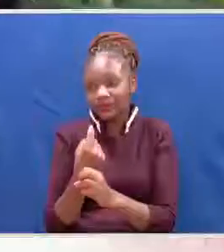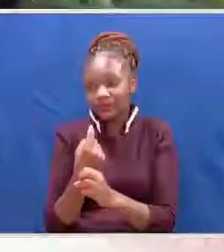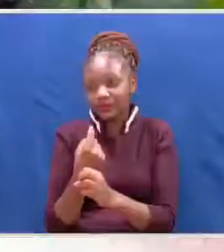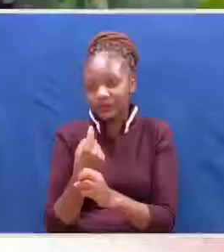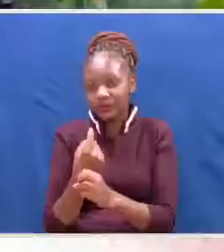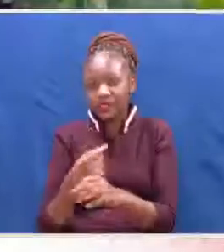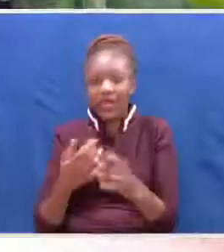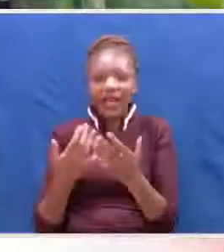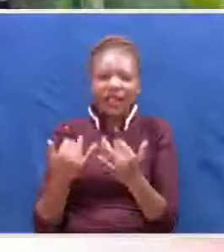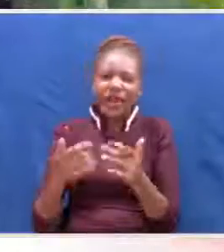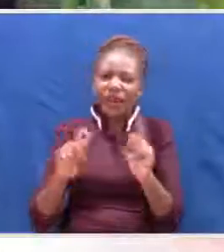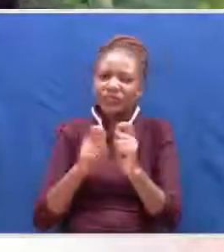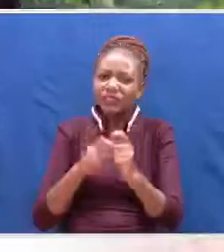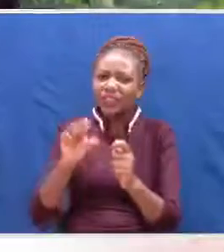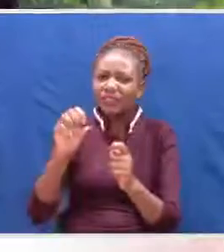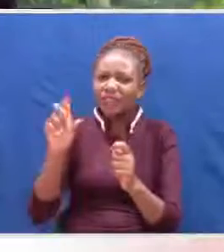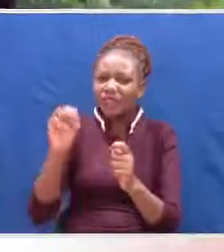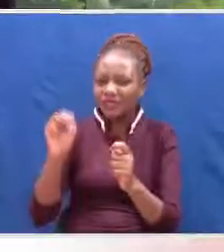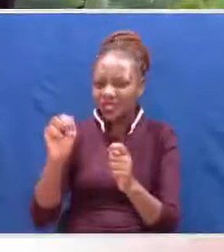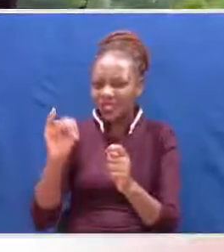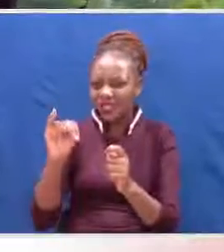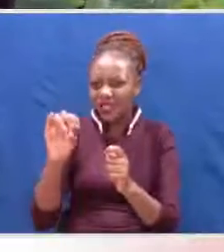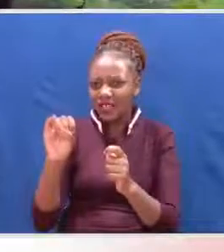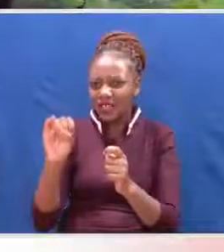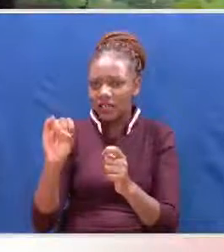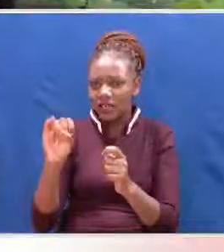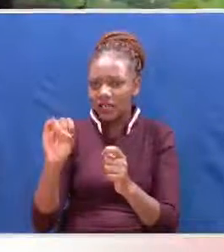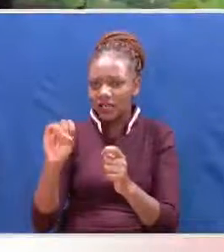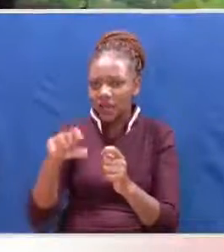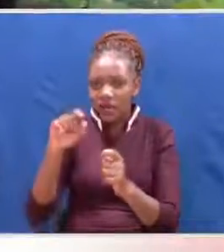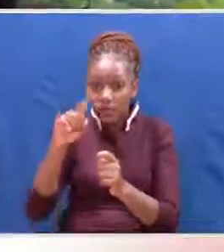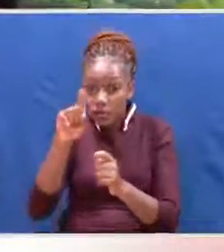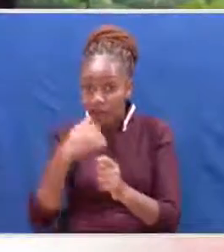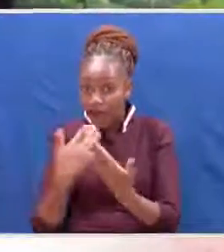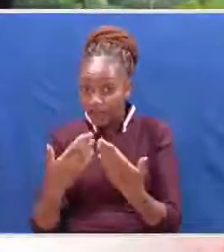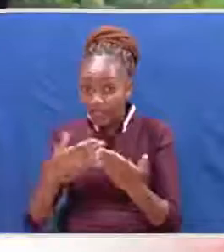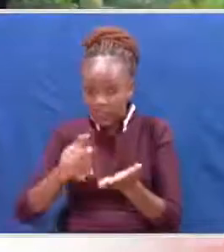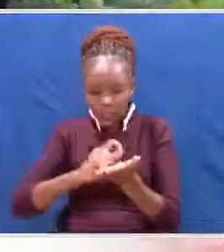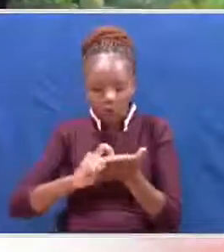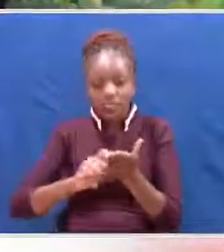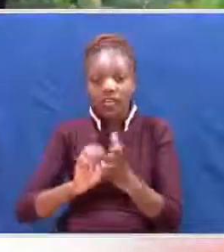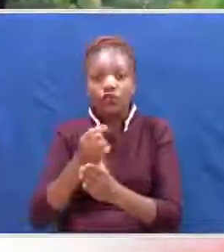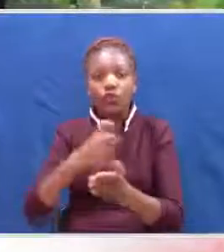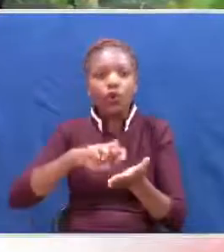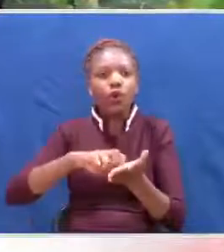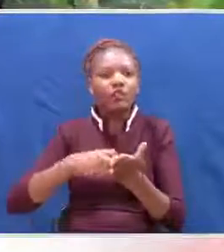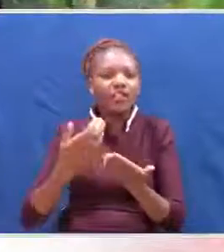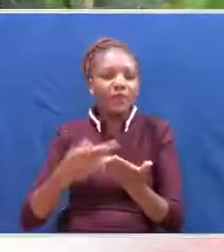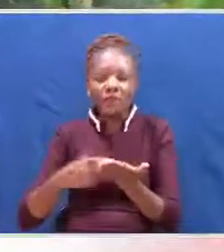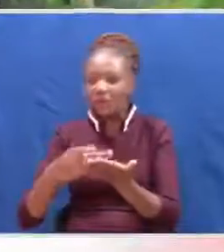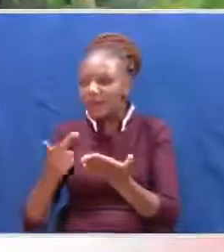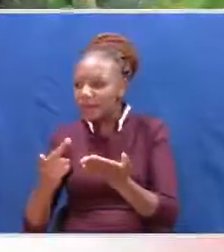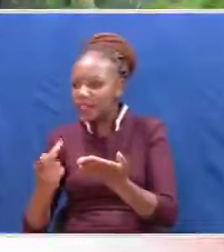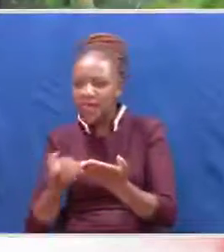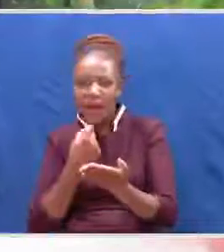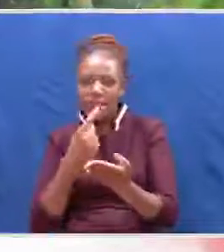ya Sony, lazima kuna vitu ambavyo vilikuwa included kwa contract. Yeah. Part of which ni malipo, yeah. Insurance, yeah. Na